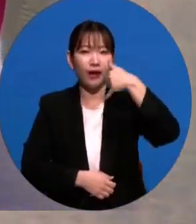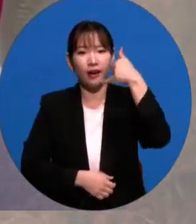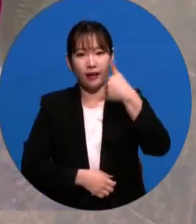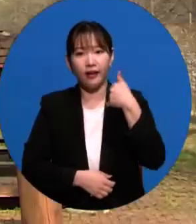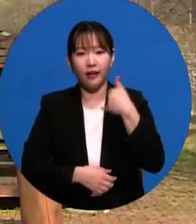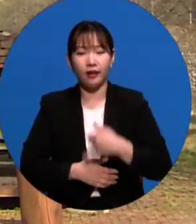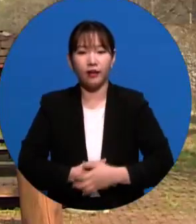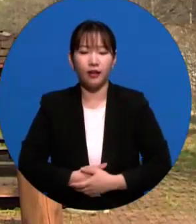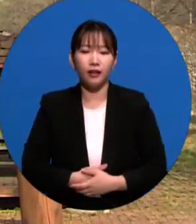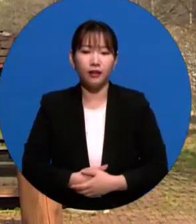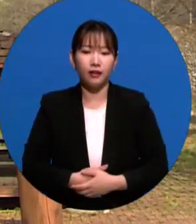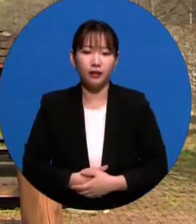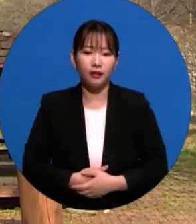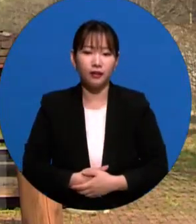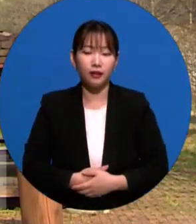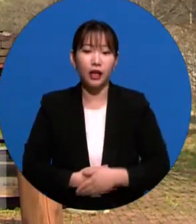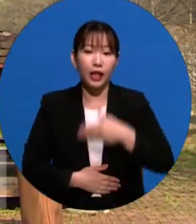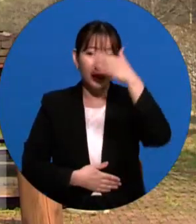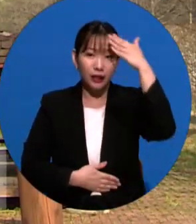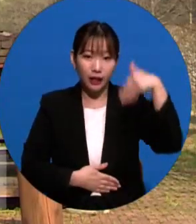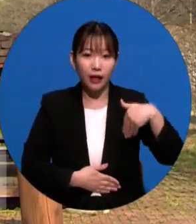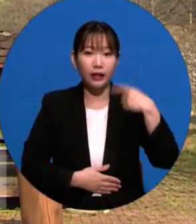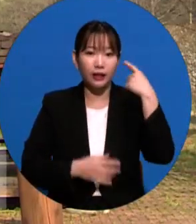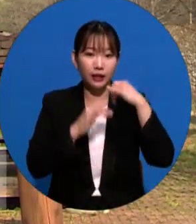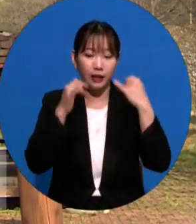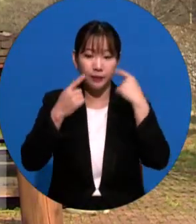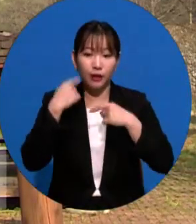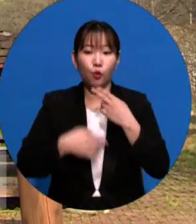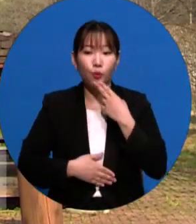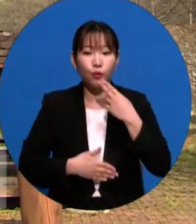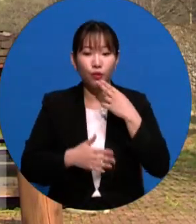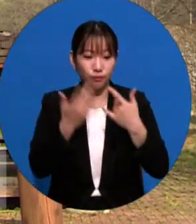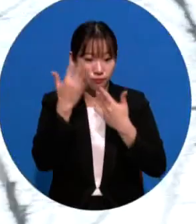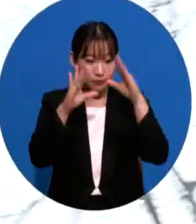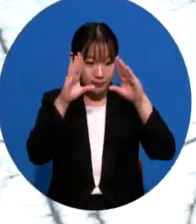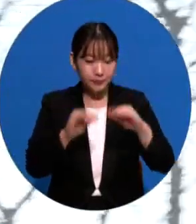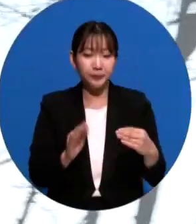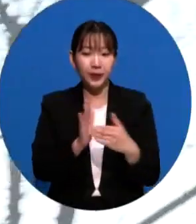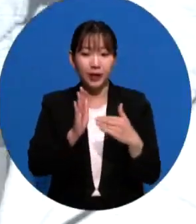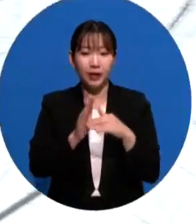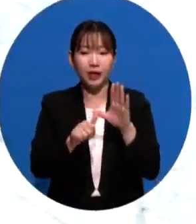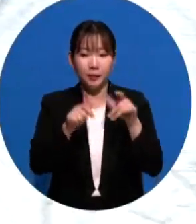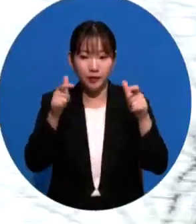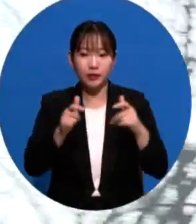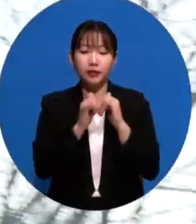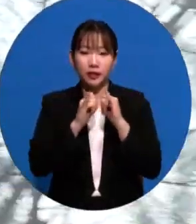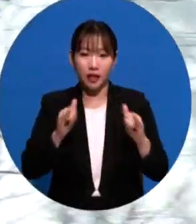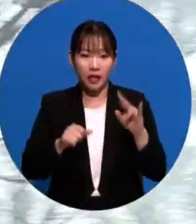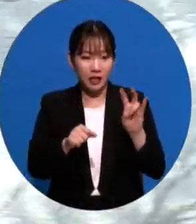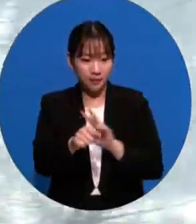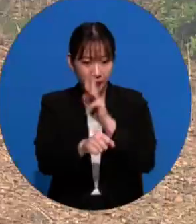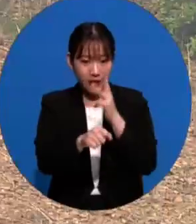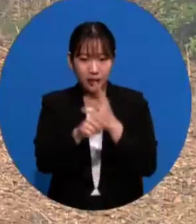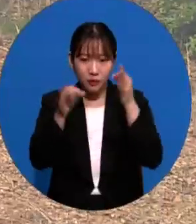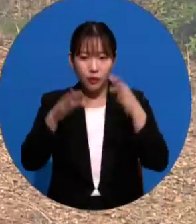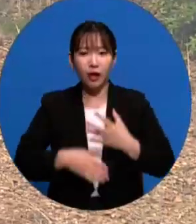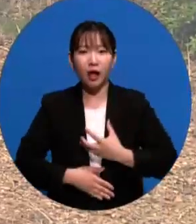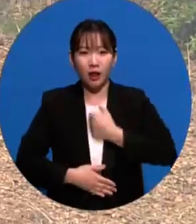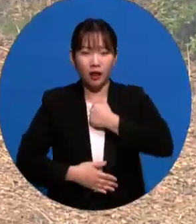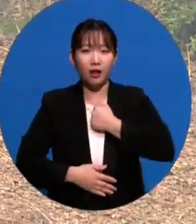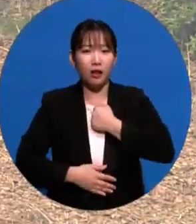전화와요 아주. 다행히 인명피해가 없이 주불이 모두 진화되면서 함평 지역 주민들은 28시간